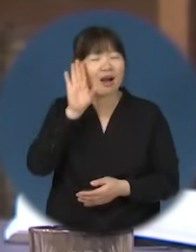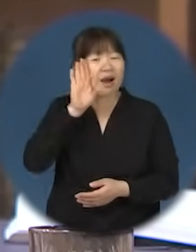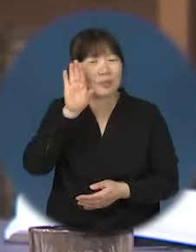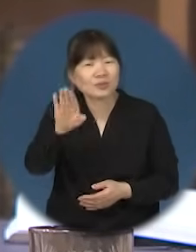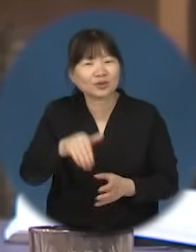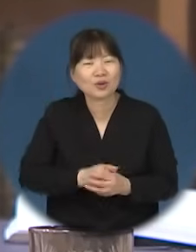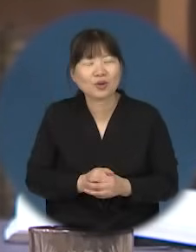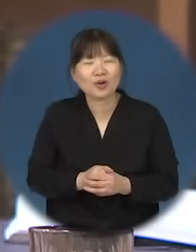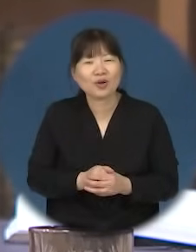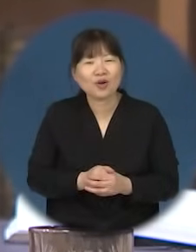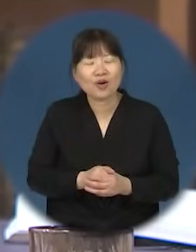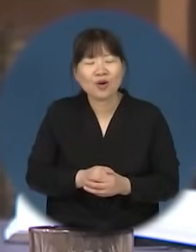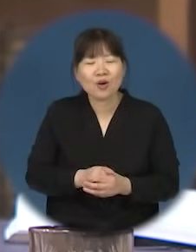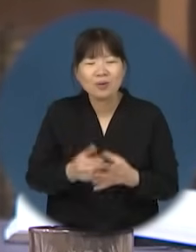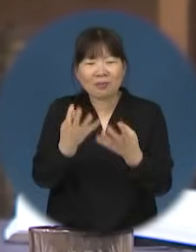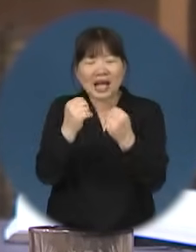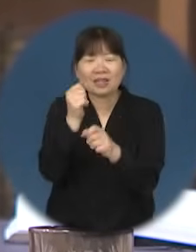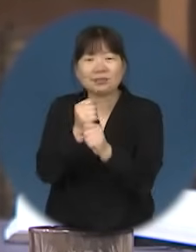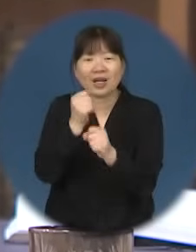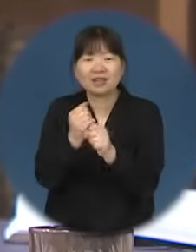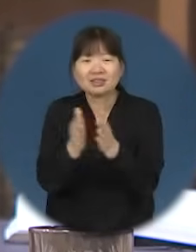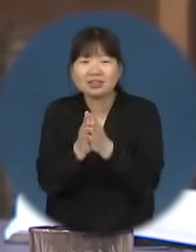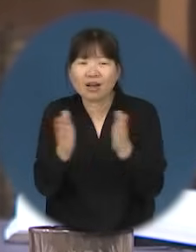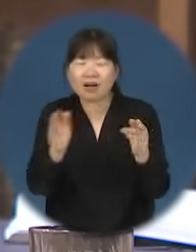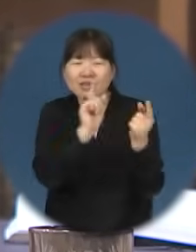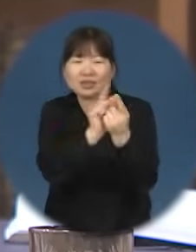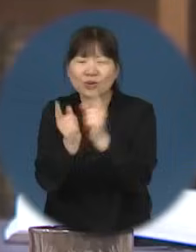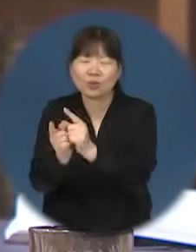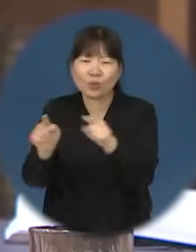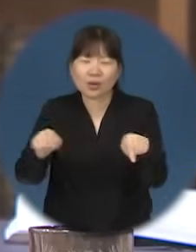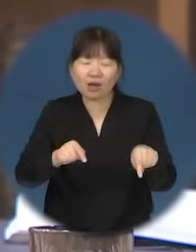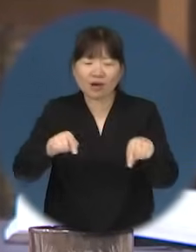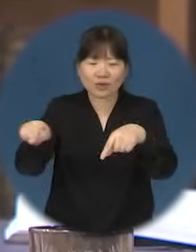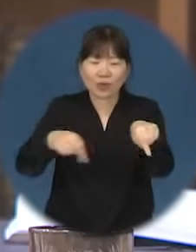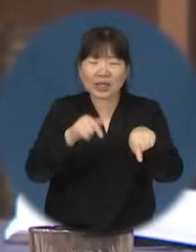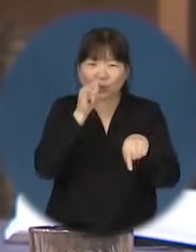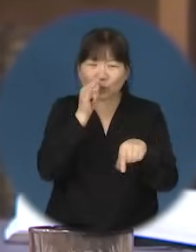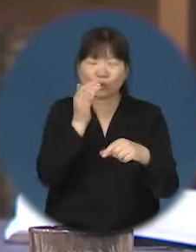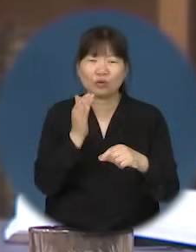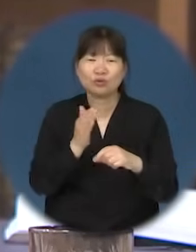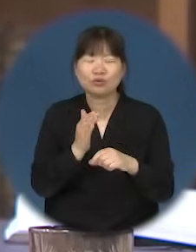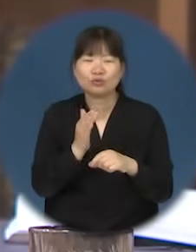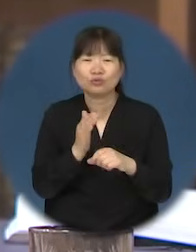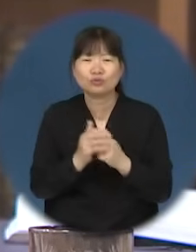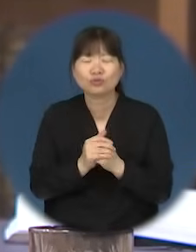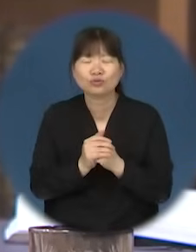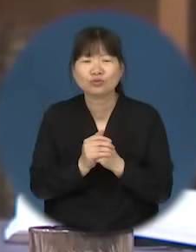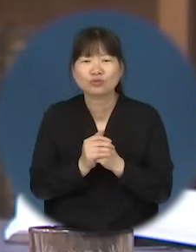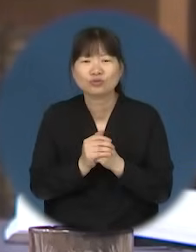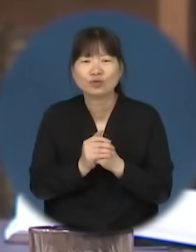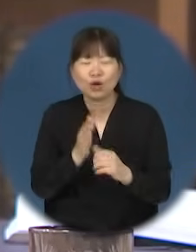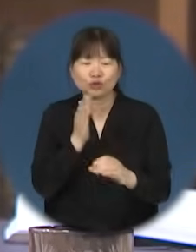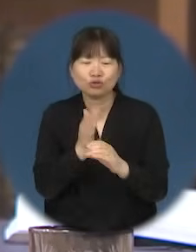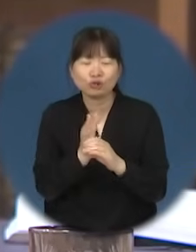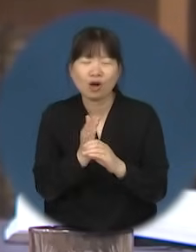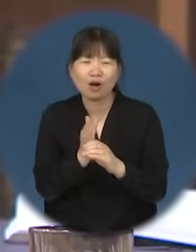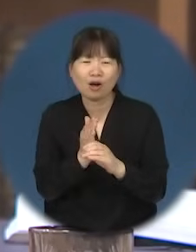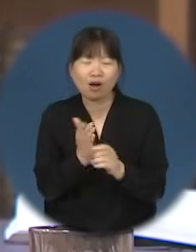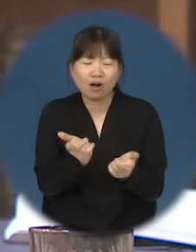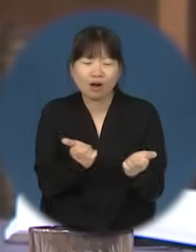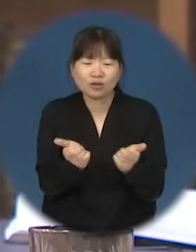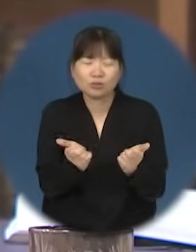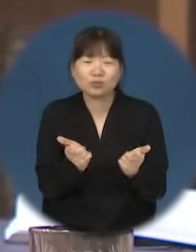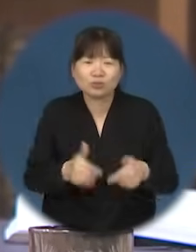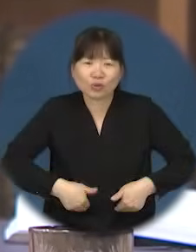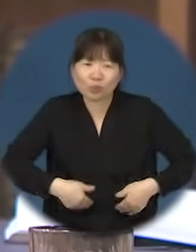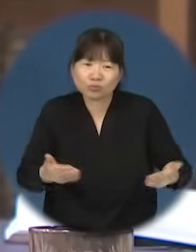막 몇십만 개씩 나오면 예. 서로 간에 거래도 되고 뭔가 이렇게 중앙에 역시 또 뭐가 있어야 되는 거 아닙니까? 이걸 물어보려고 했는데